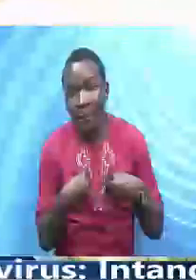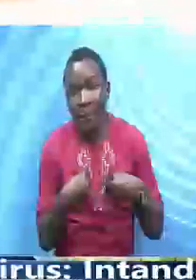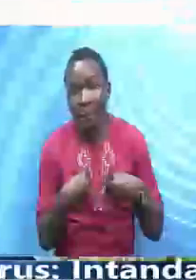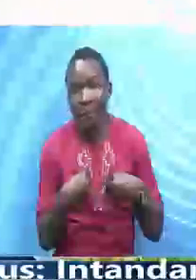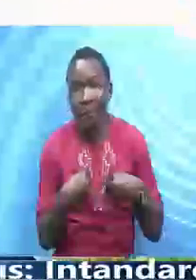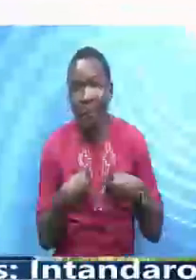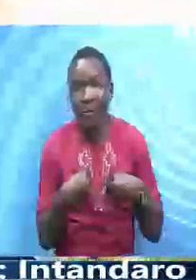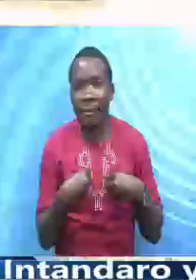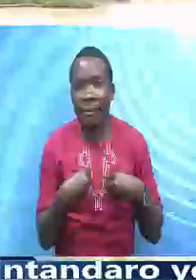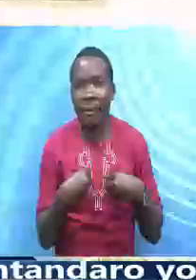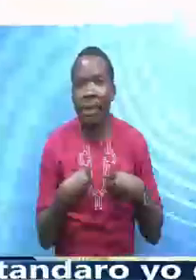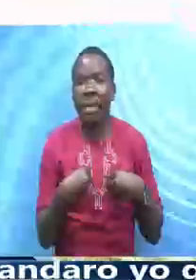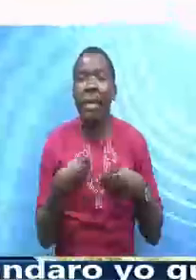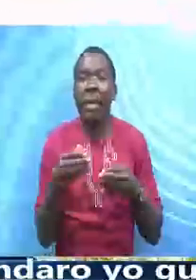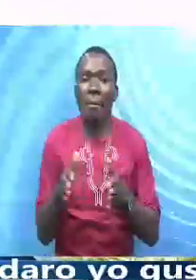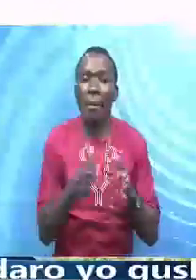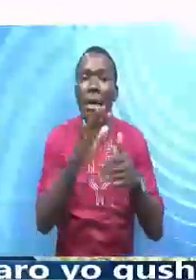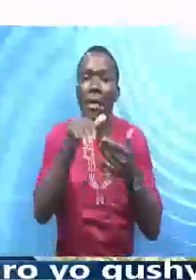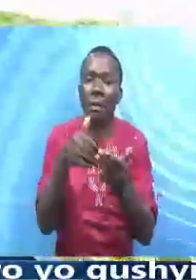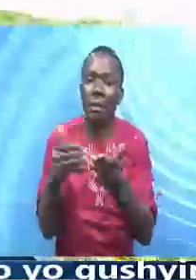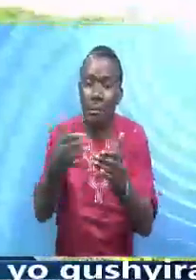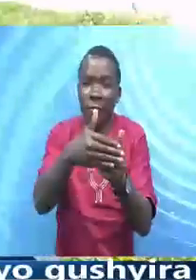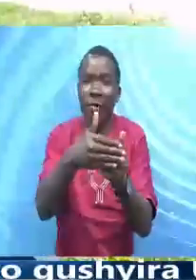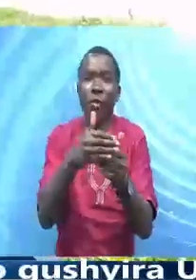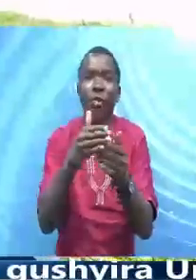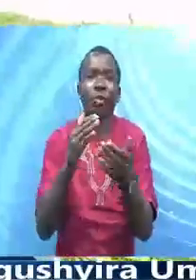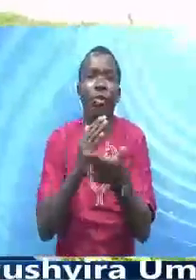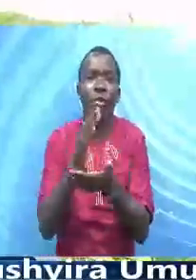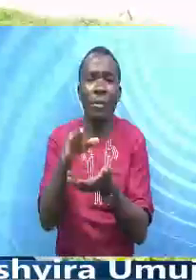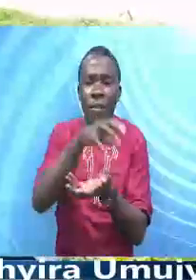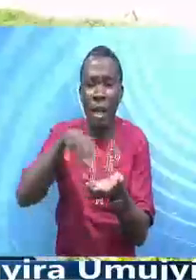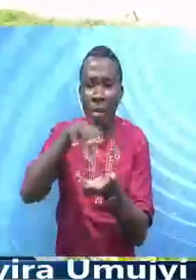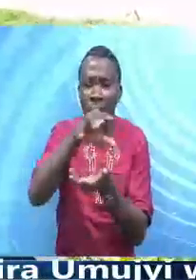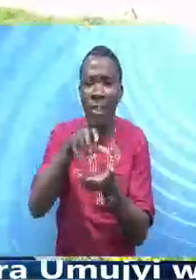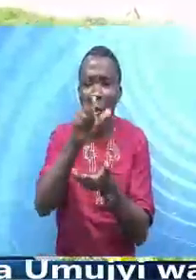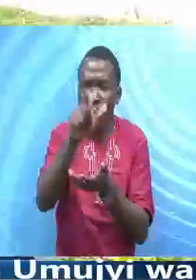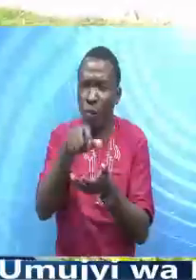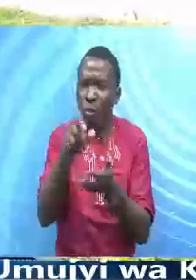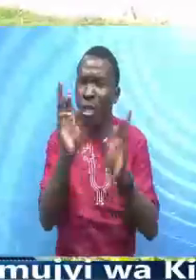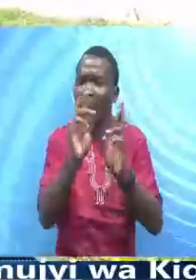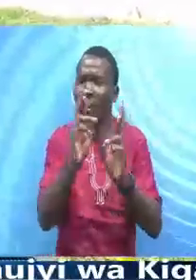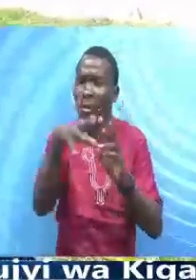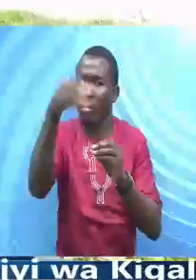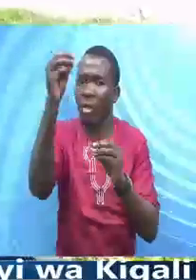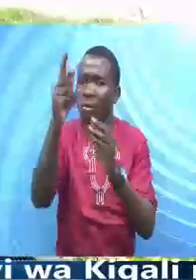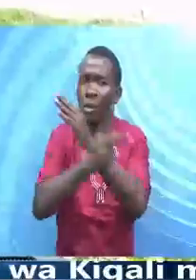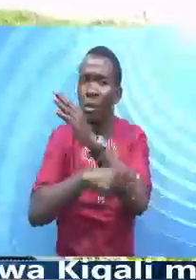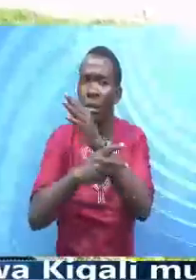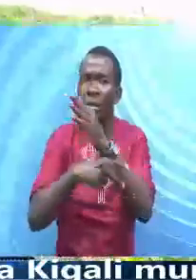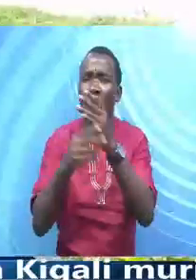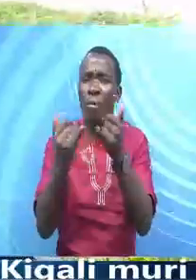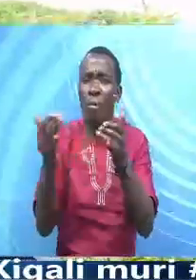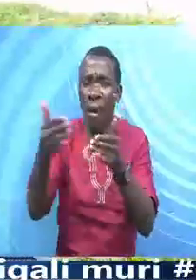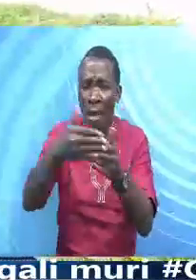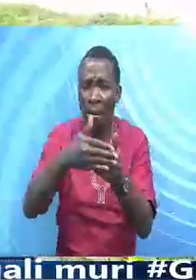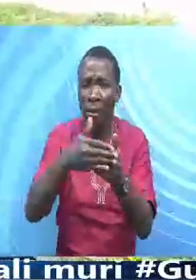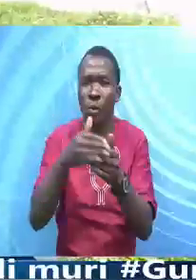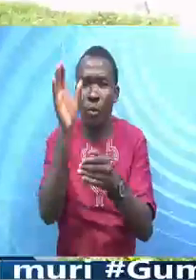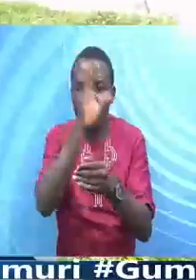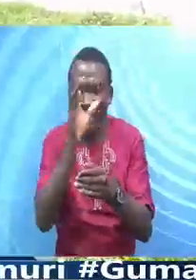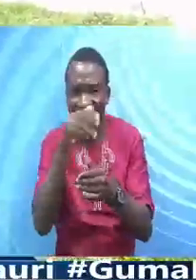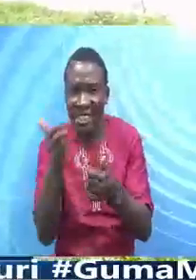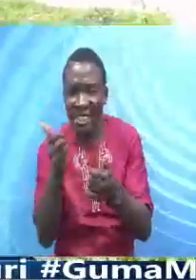n'uko imihanda yose bayifunze twe byatuyobeye pe cyari igihe cyo kwitegura bakajya mu ntara none babafunze bari gushaka ari inzira zo gucamo kugira ngo